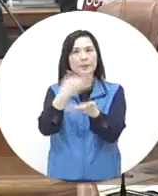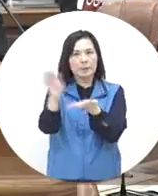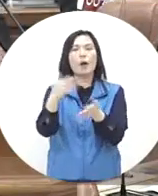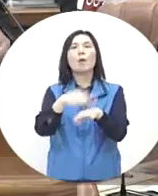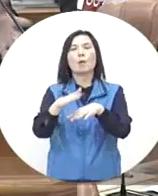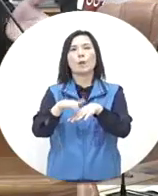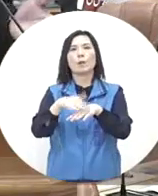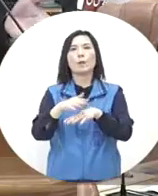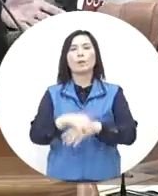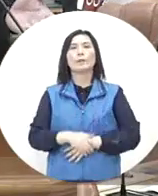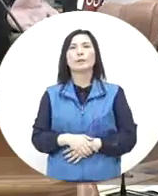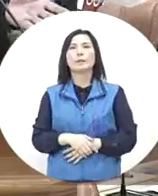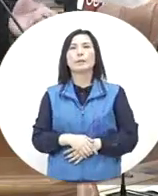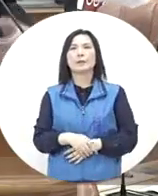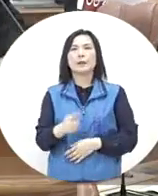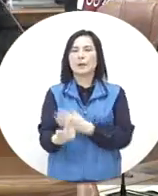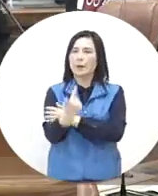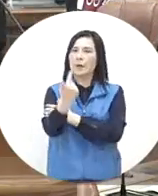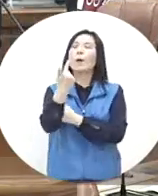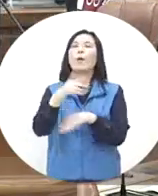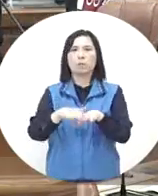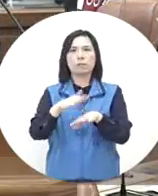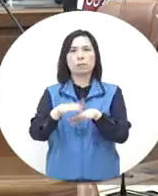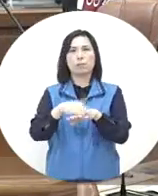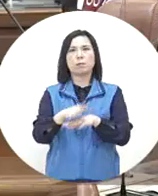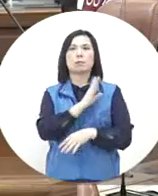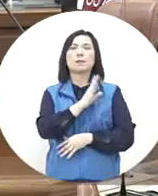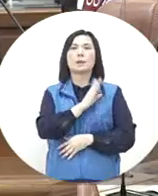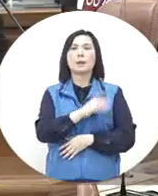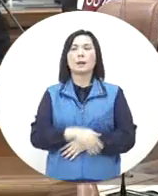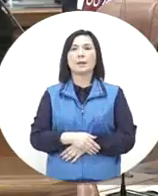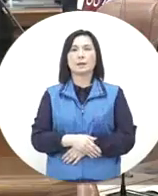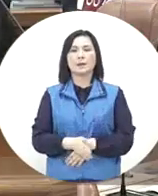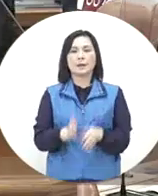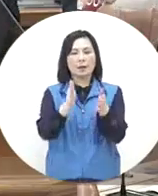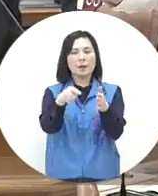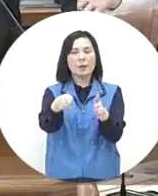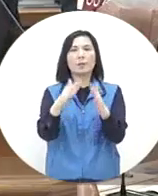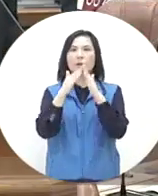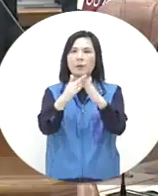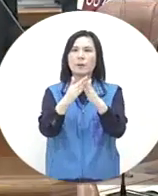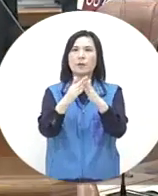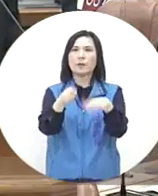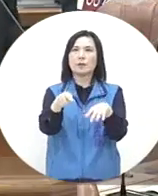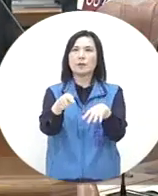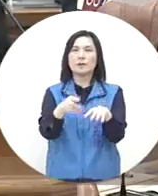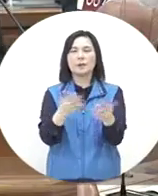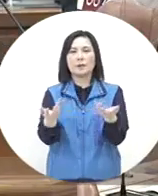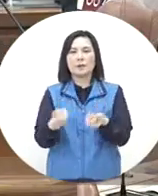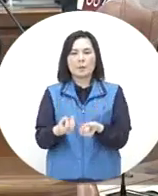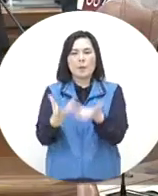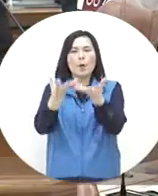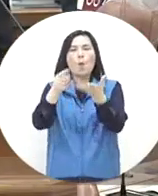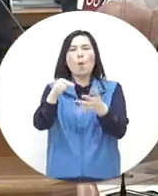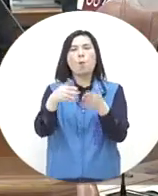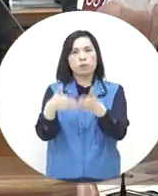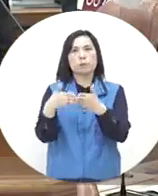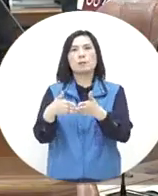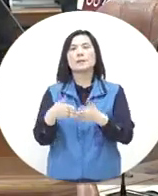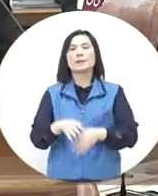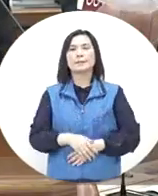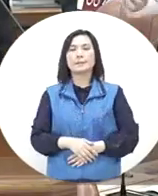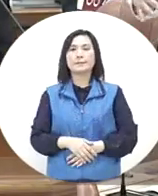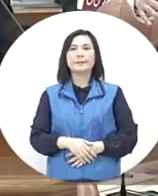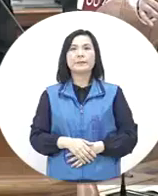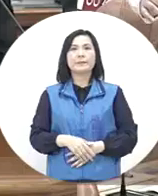让加快脚步 了。这不能加快脚步， 因为这个对都市的这个发展 非常重要。 而且我们捷运，其实我的 当